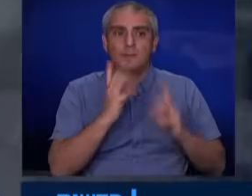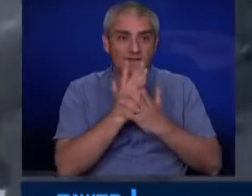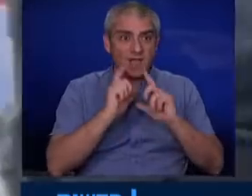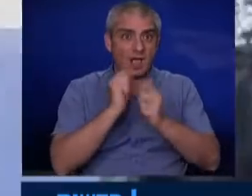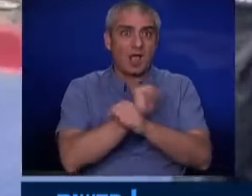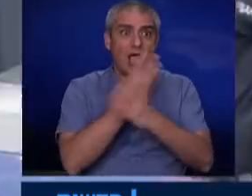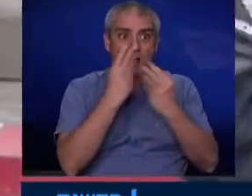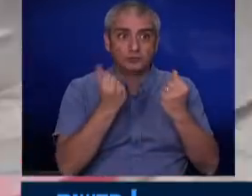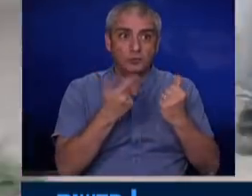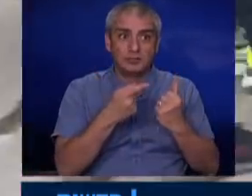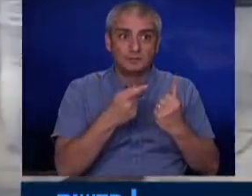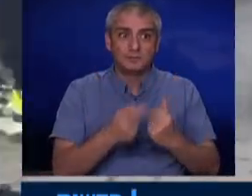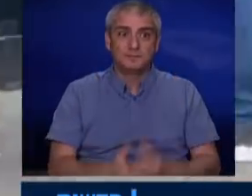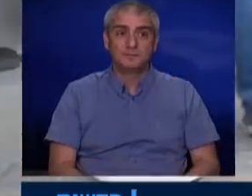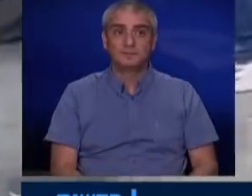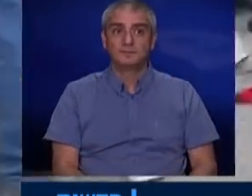סוף?